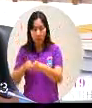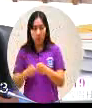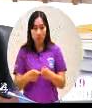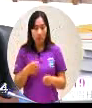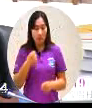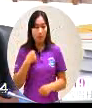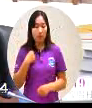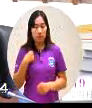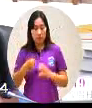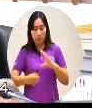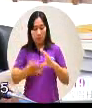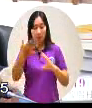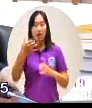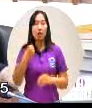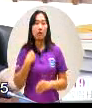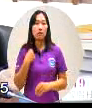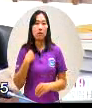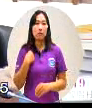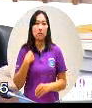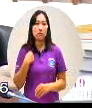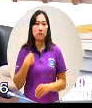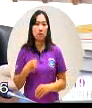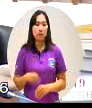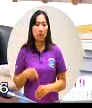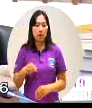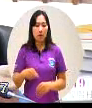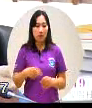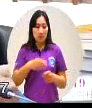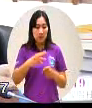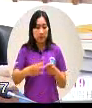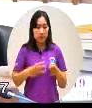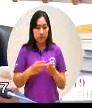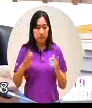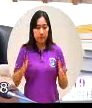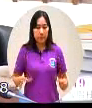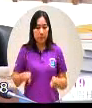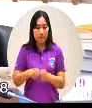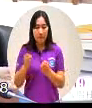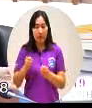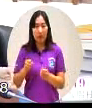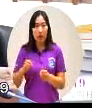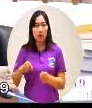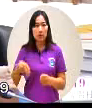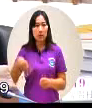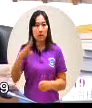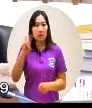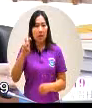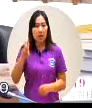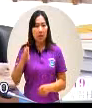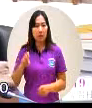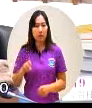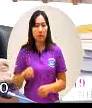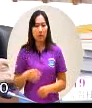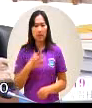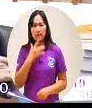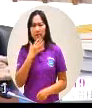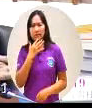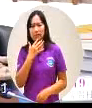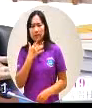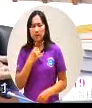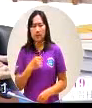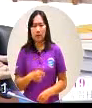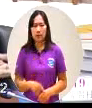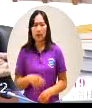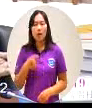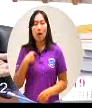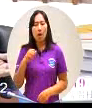220起，无怪你咧办案，这个欠缺这个监视系统，这个破案都差足侪啊！但是咱肯定，咱的王局